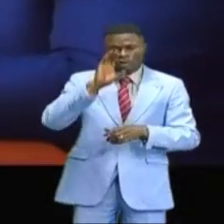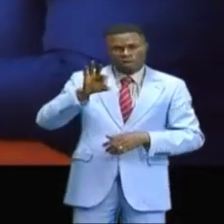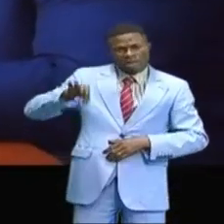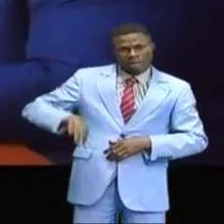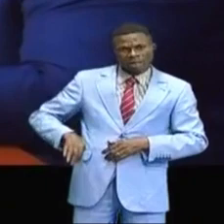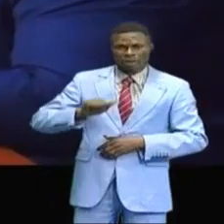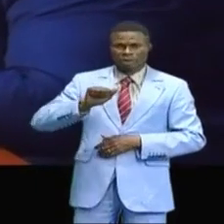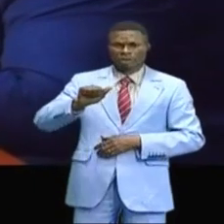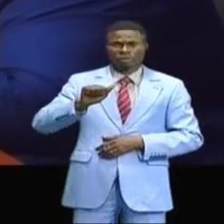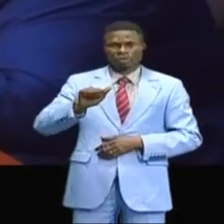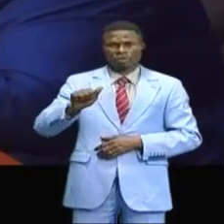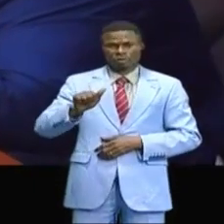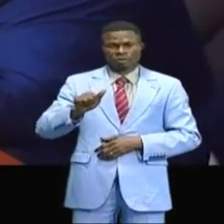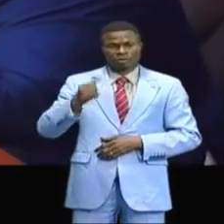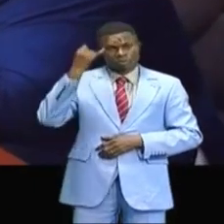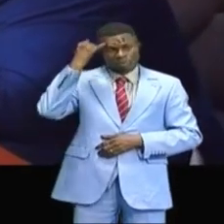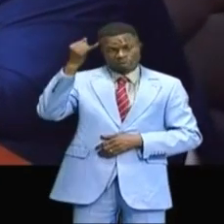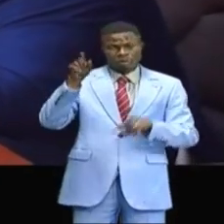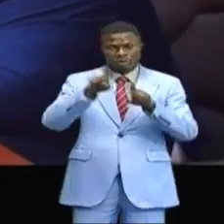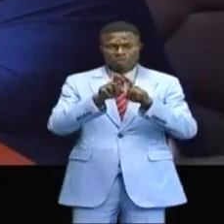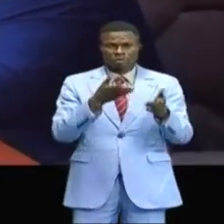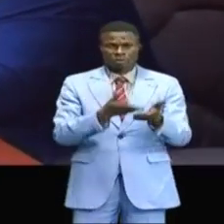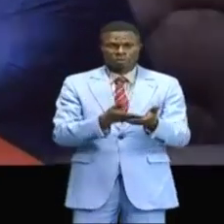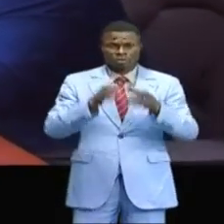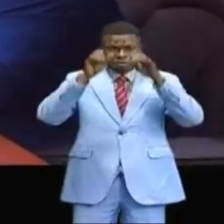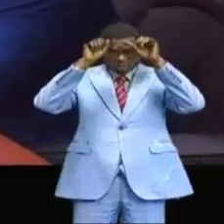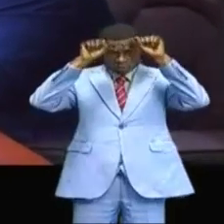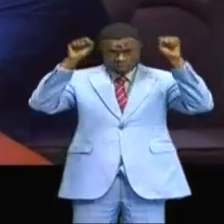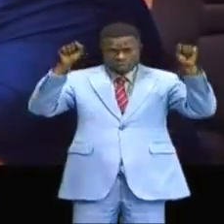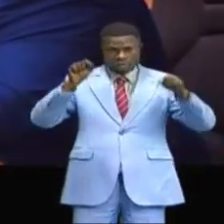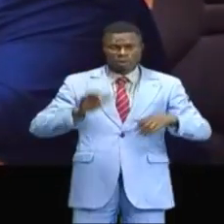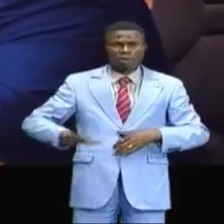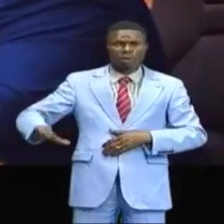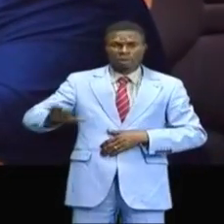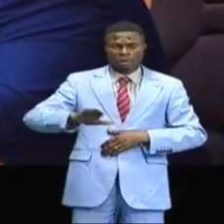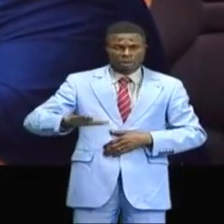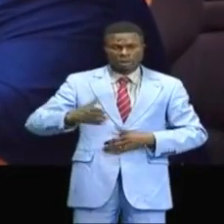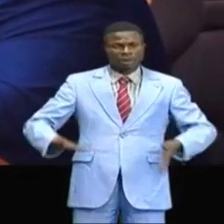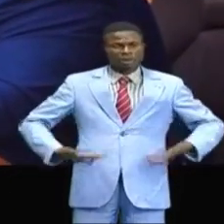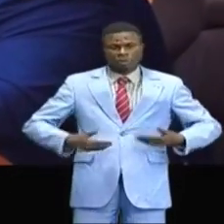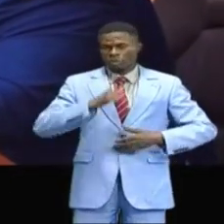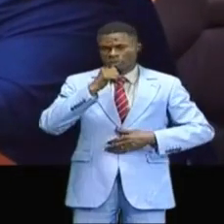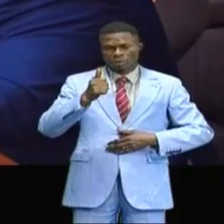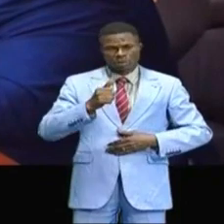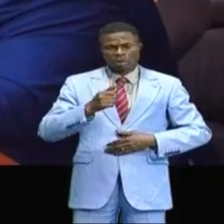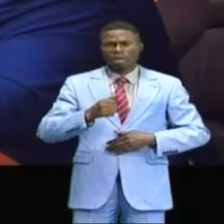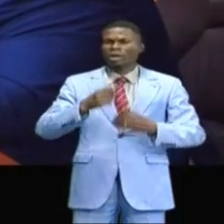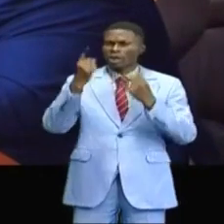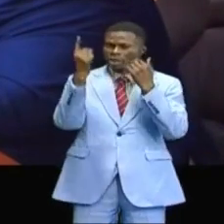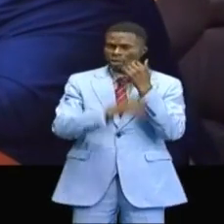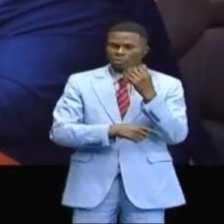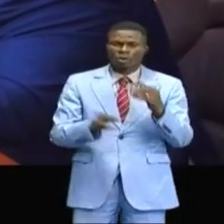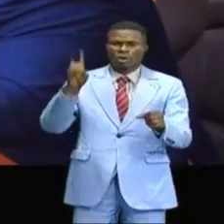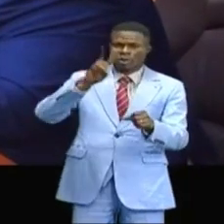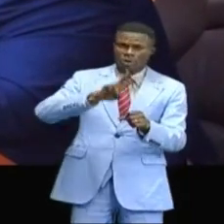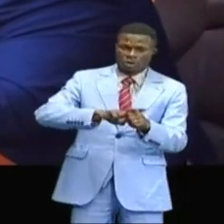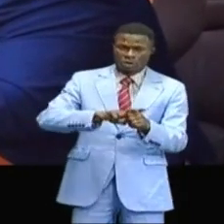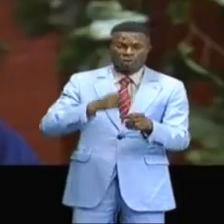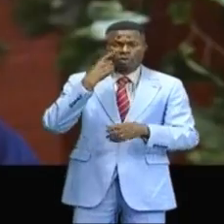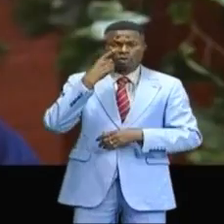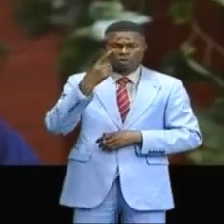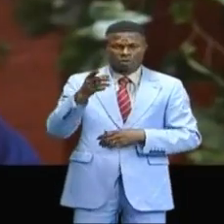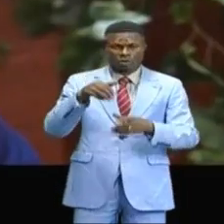intérêts. Dans la même veine, le président de la République a aussi déploré et condamné les violences observées récemment